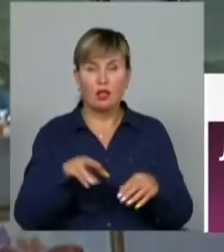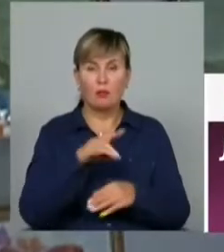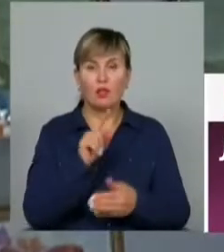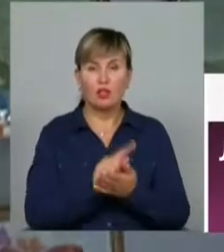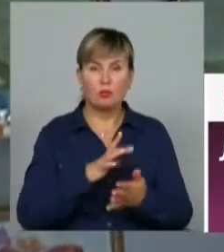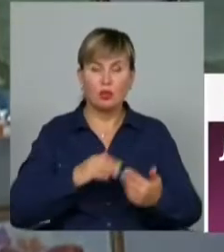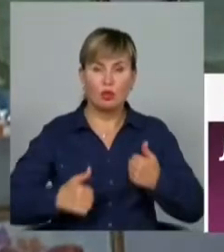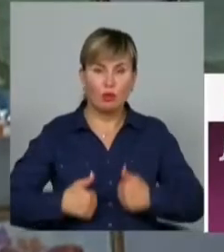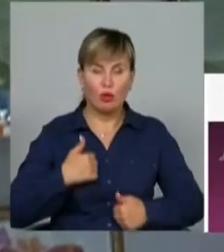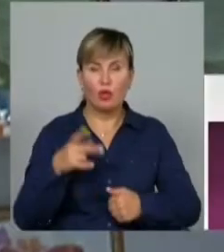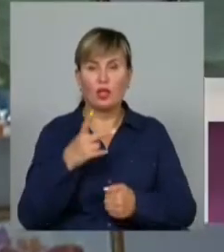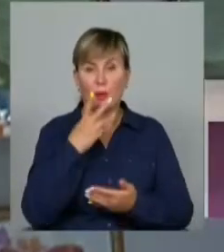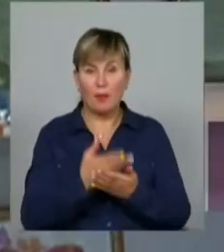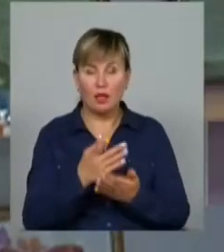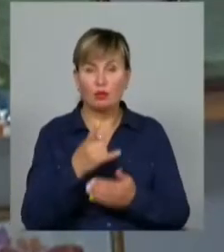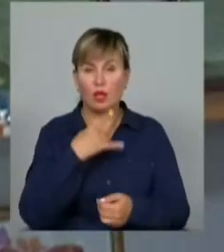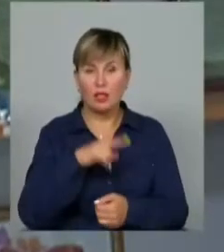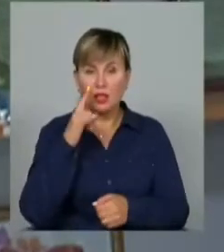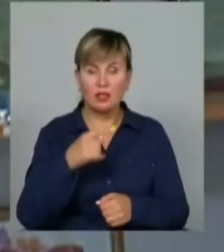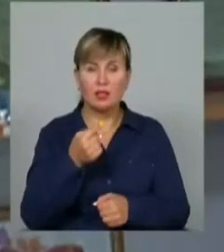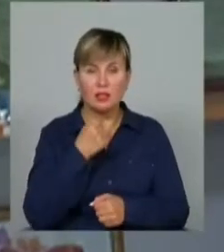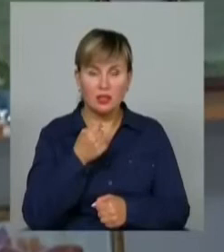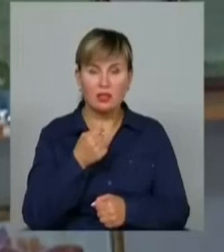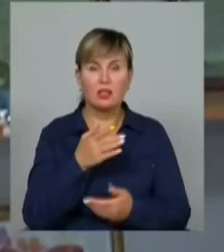быть гордыми. Надо показать, что казахский язык на